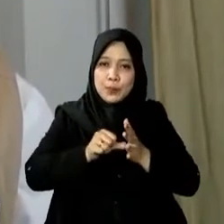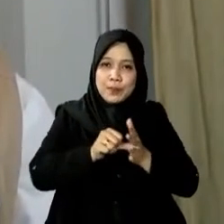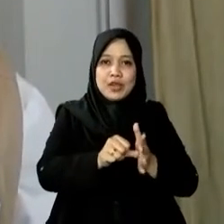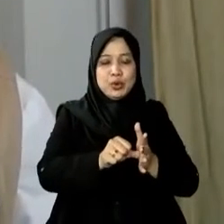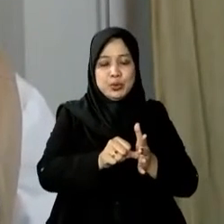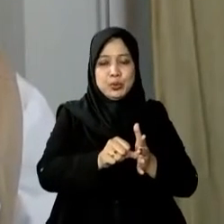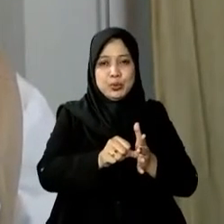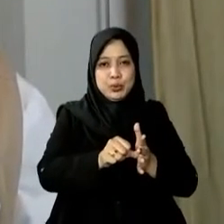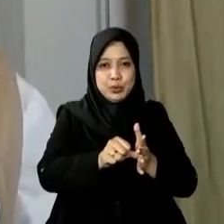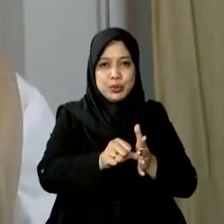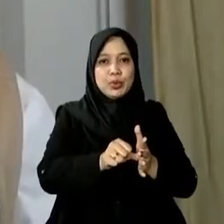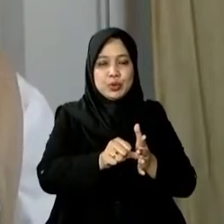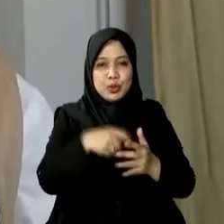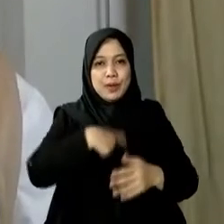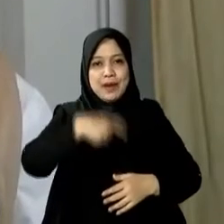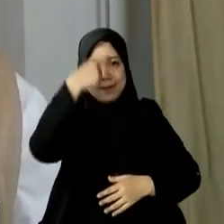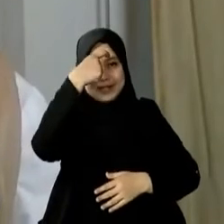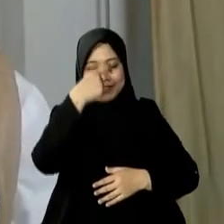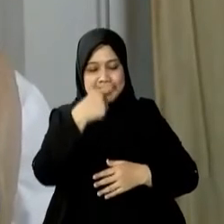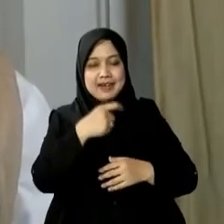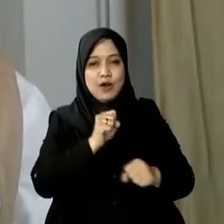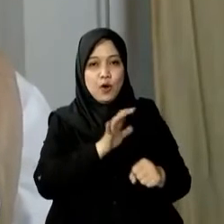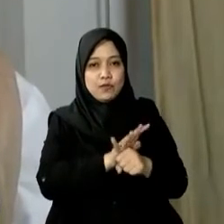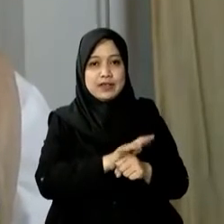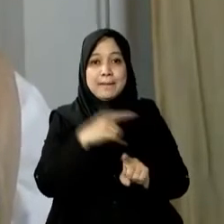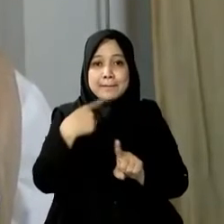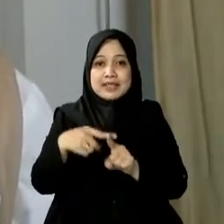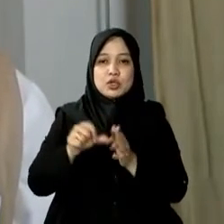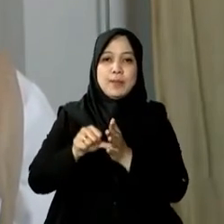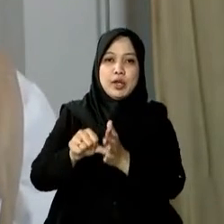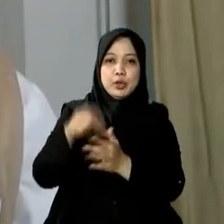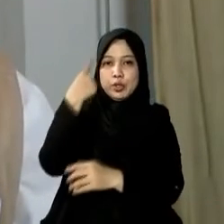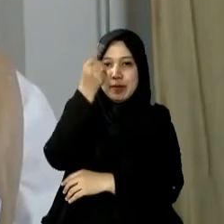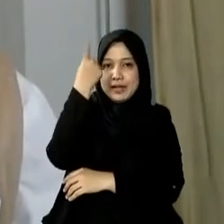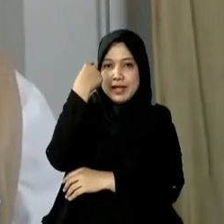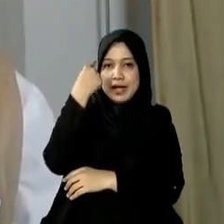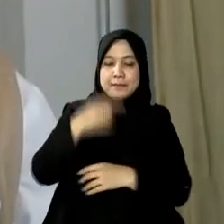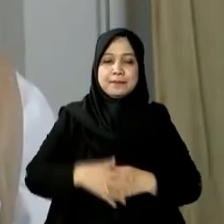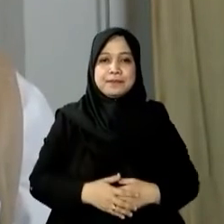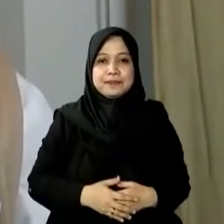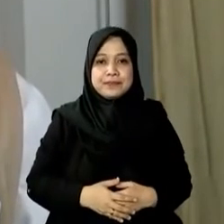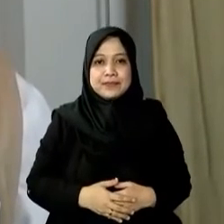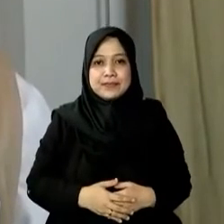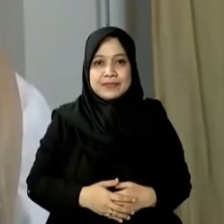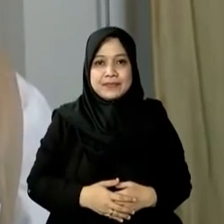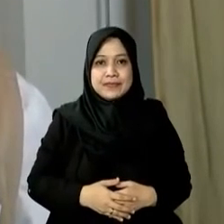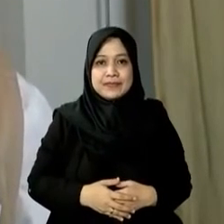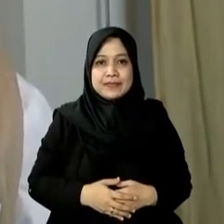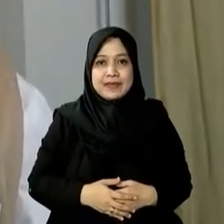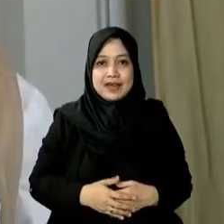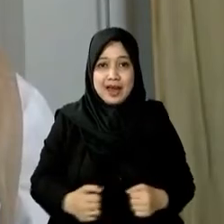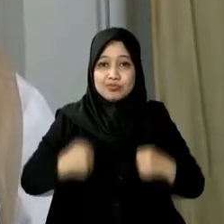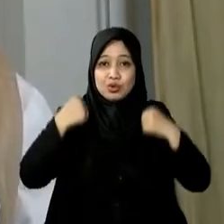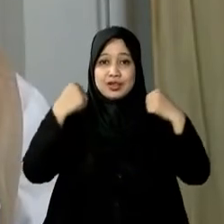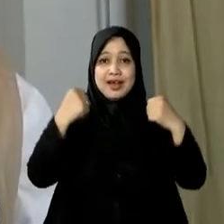teman-teman yang terkena kofit dan juga pemerintah serta sesama tenaga kesehatan lain yang saat ini